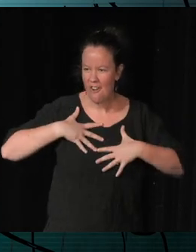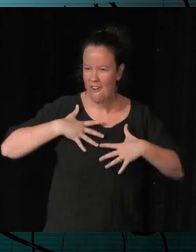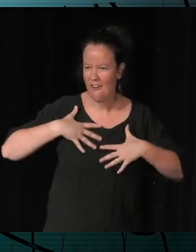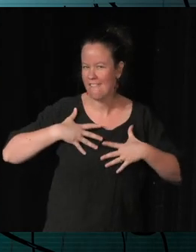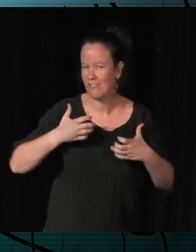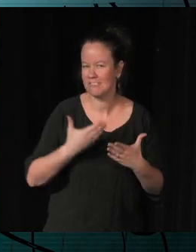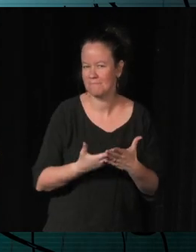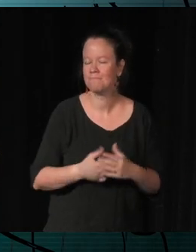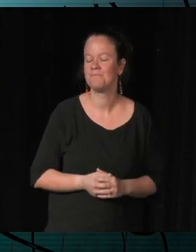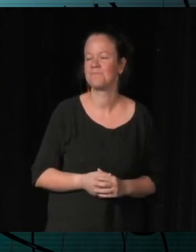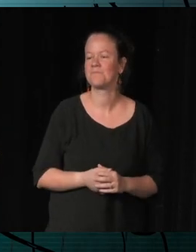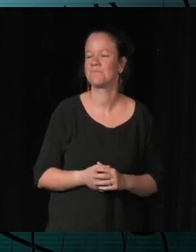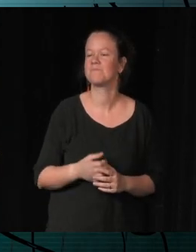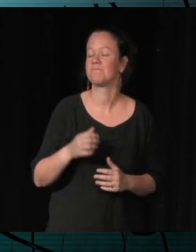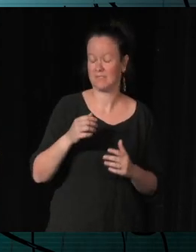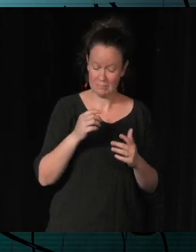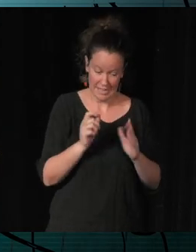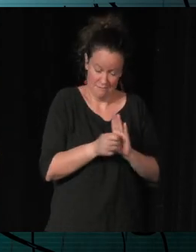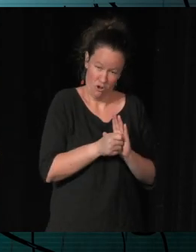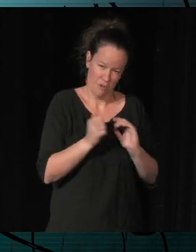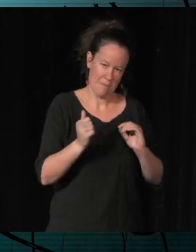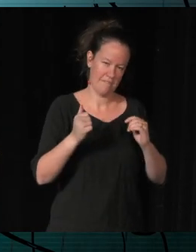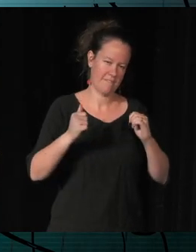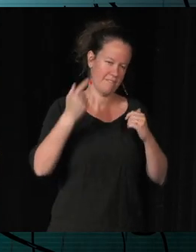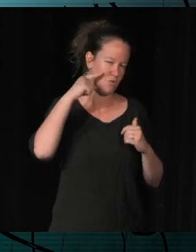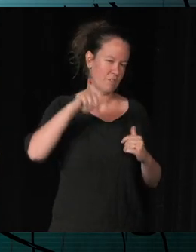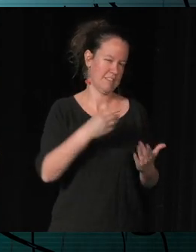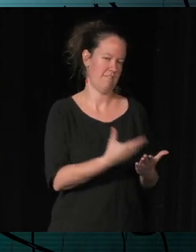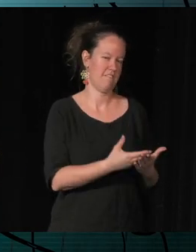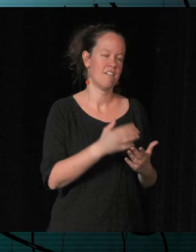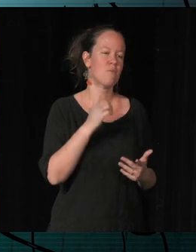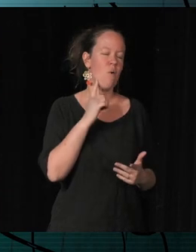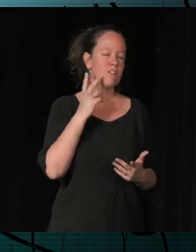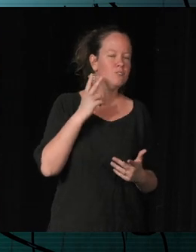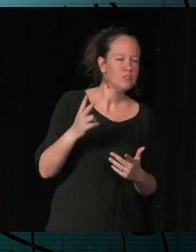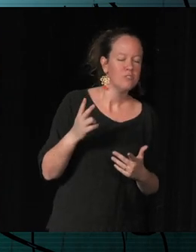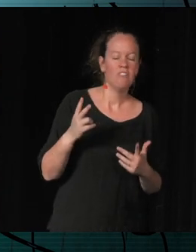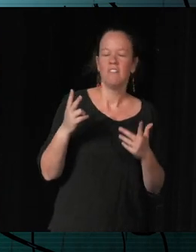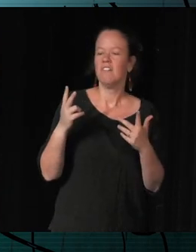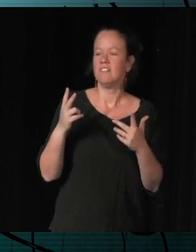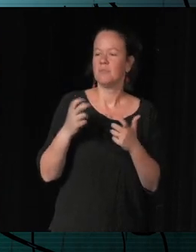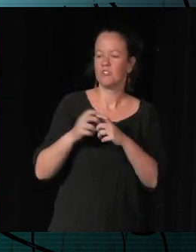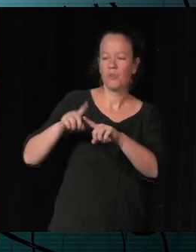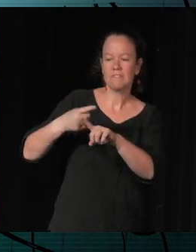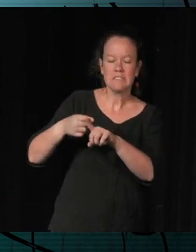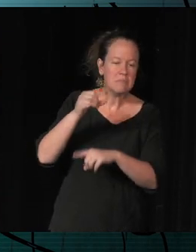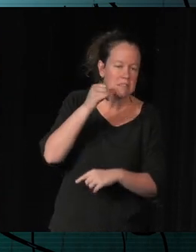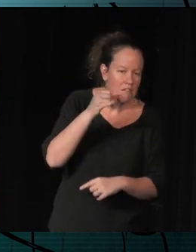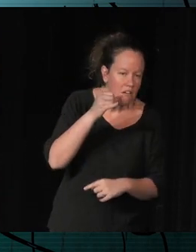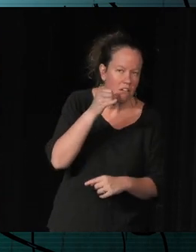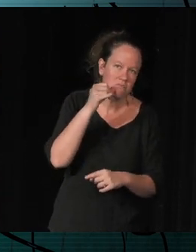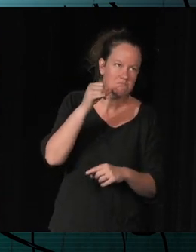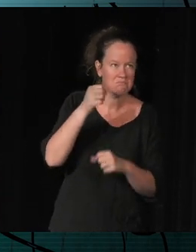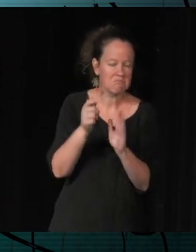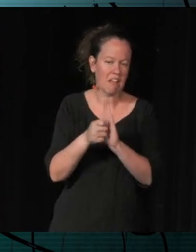que que j'avais remarqué que je trouvais bien euh bien comme structure de jeu c'est qu'en gros les films italiens film d'horreur italien des